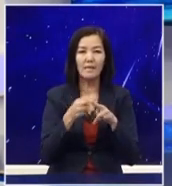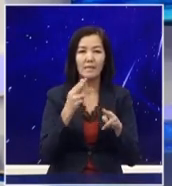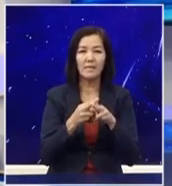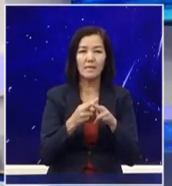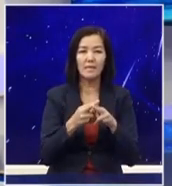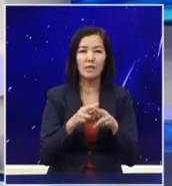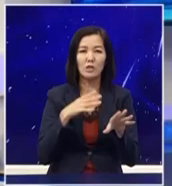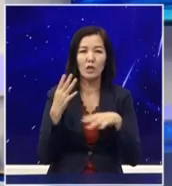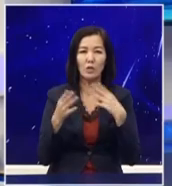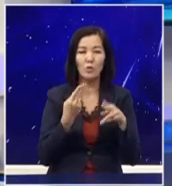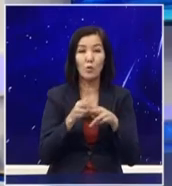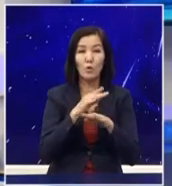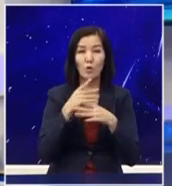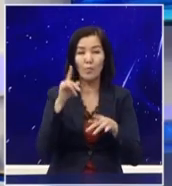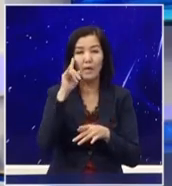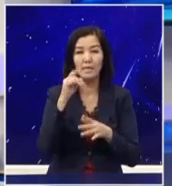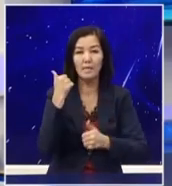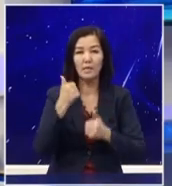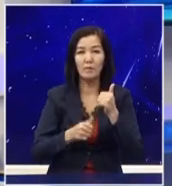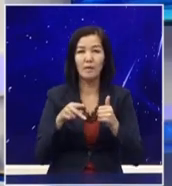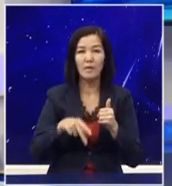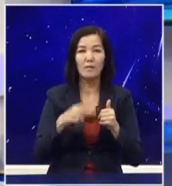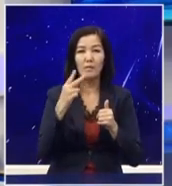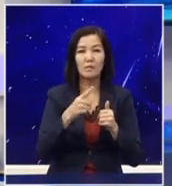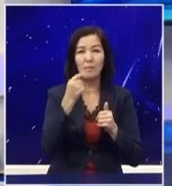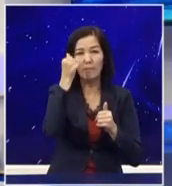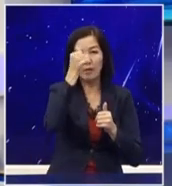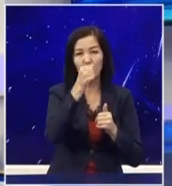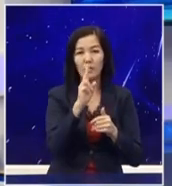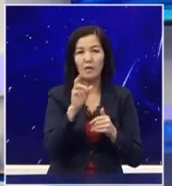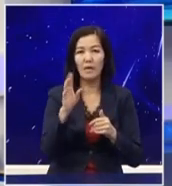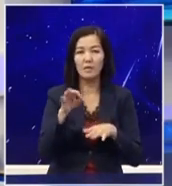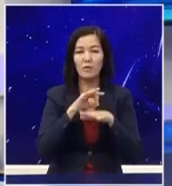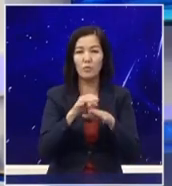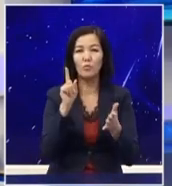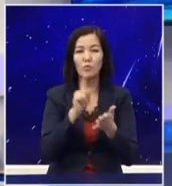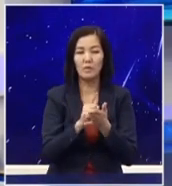қалған жаттығулар көп. Қазақстан чемпионаты 2021 жылдың қаңтарында